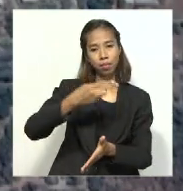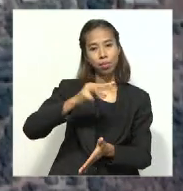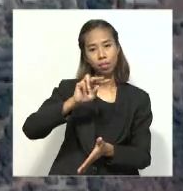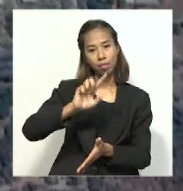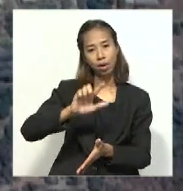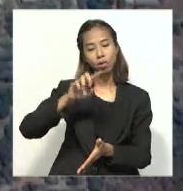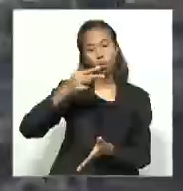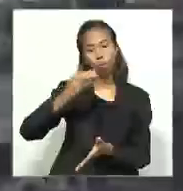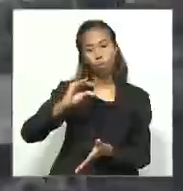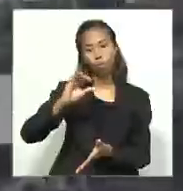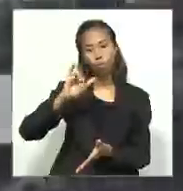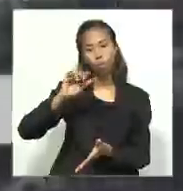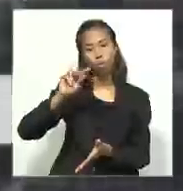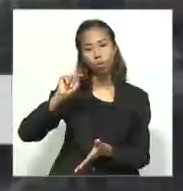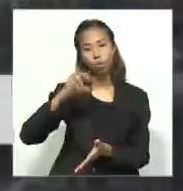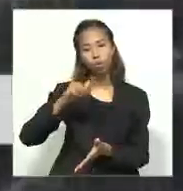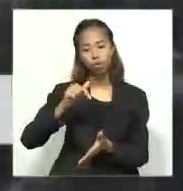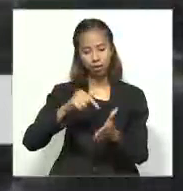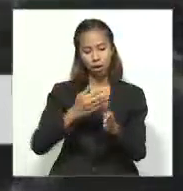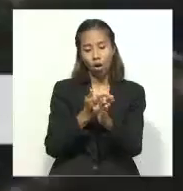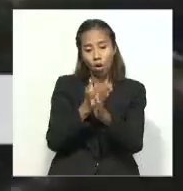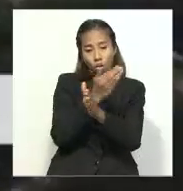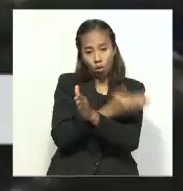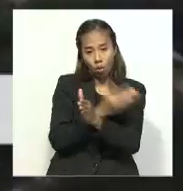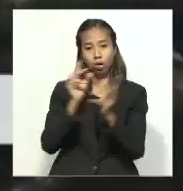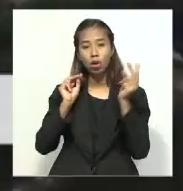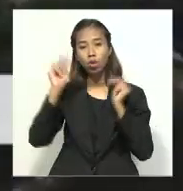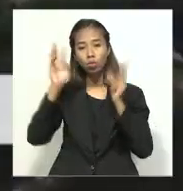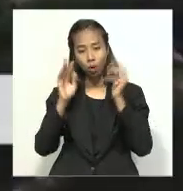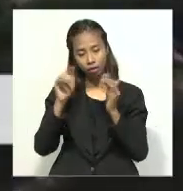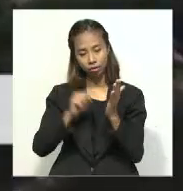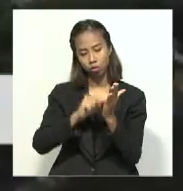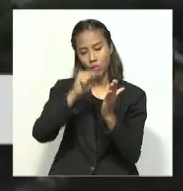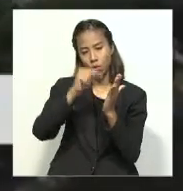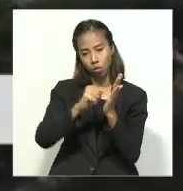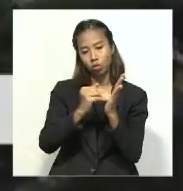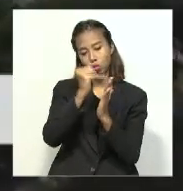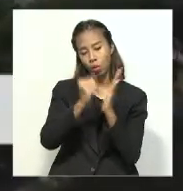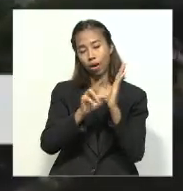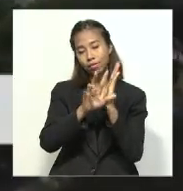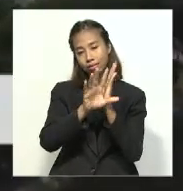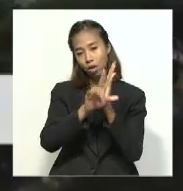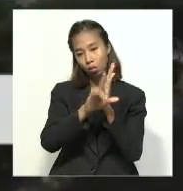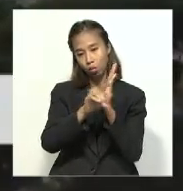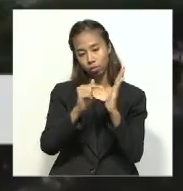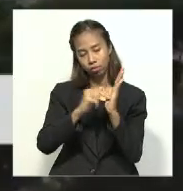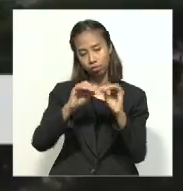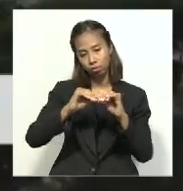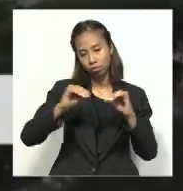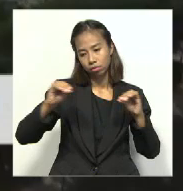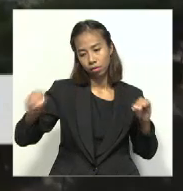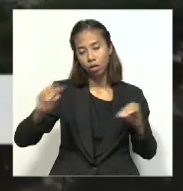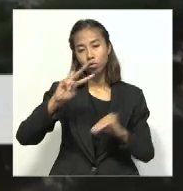าติวงศ์ก่อนเข้าเมืองนครสวรรค์ตามทิศตะวันออกไปยังจังหวัดชัยภูมิระยะทางตลอดสายกว่